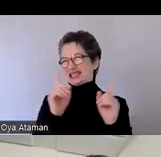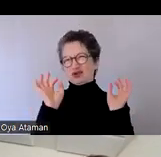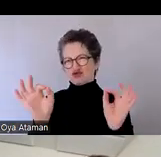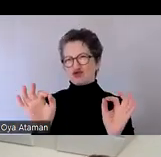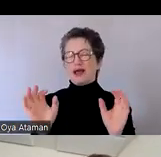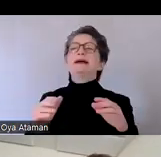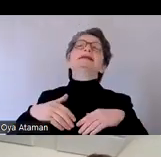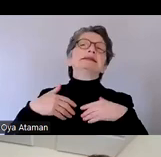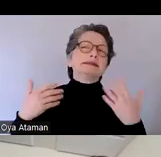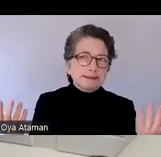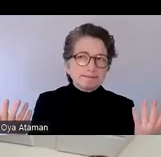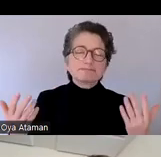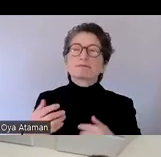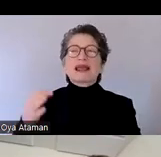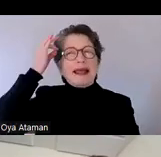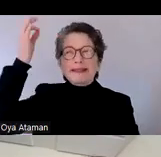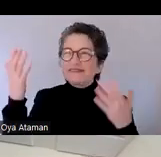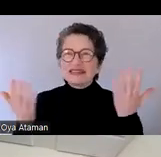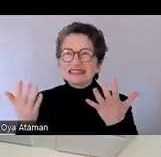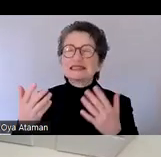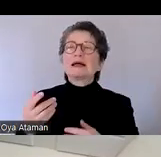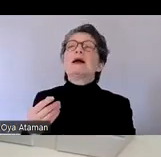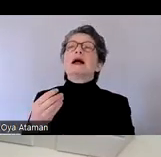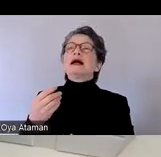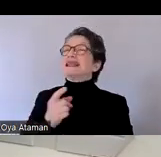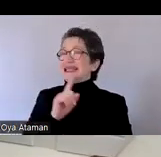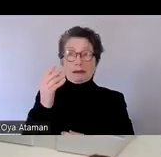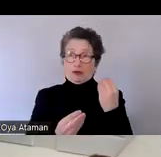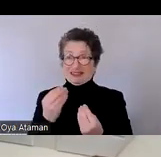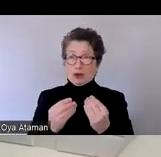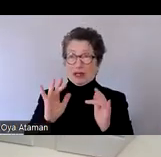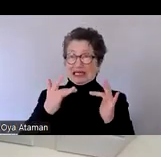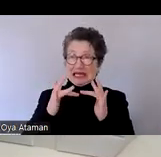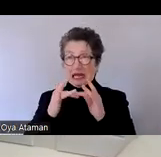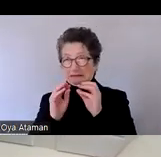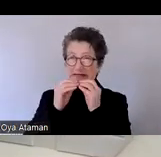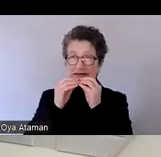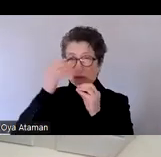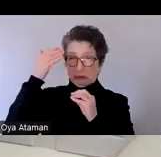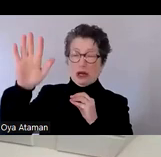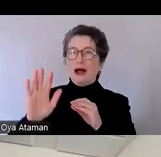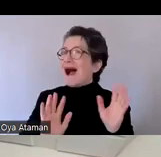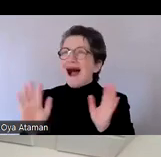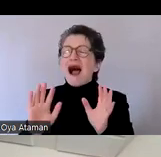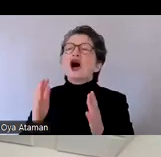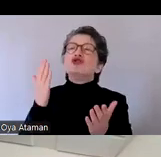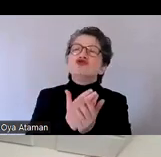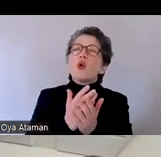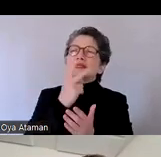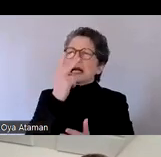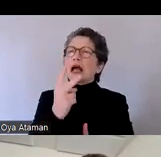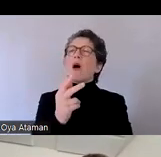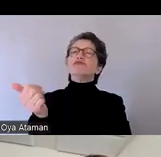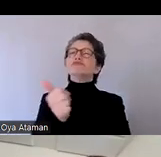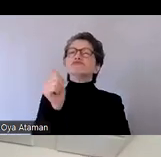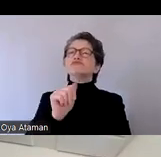als Laienperson schon vorab Fehler findet, die kommunizieren kann, die schlimmsten Fehler schon mal findet, wenn auch